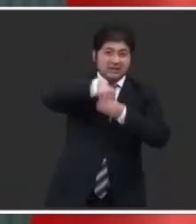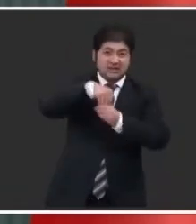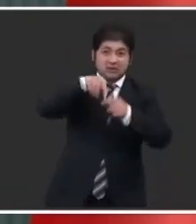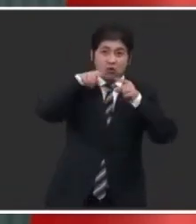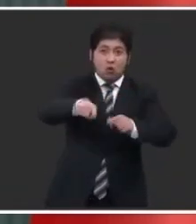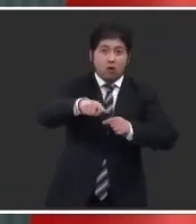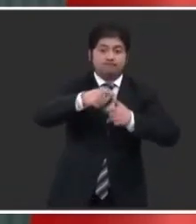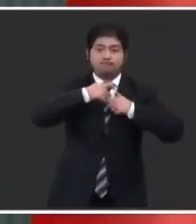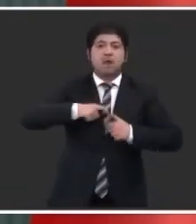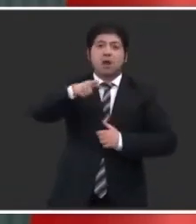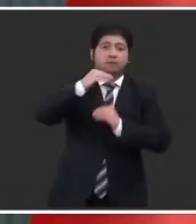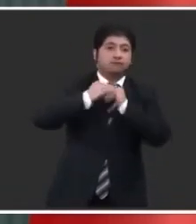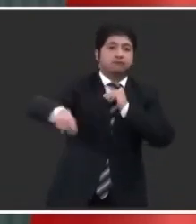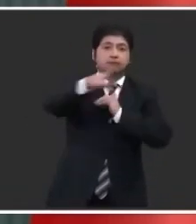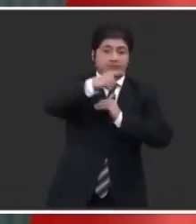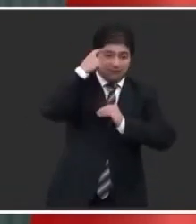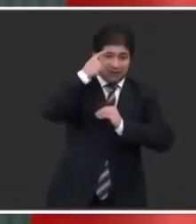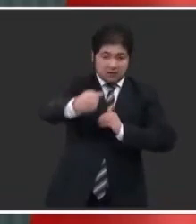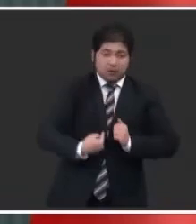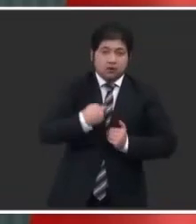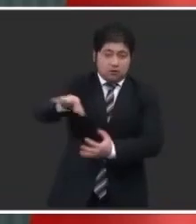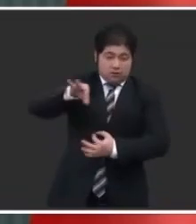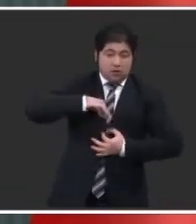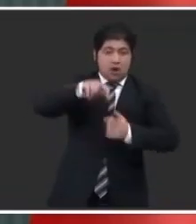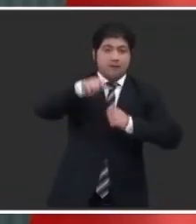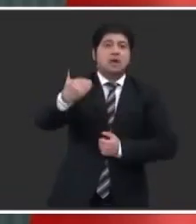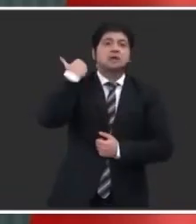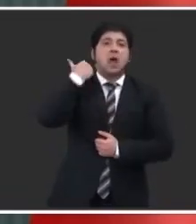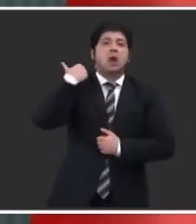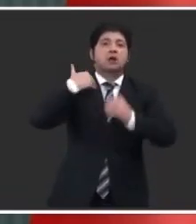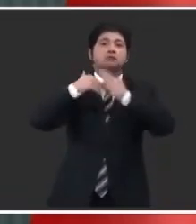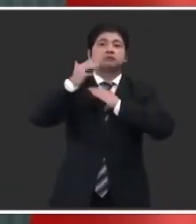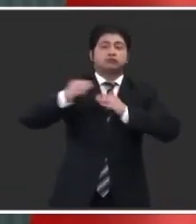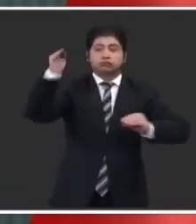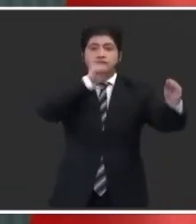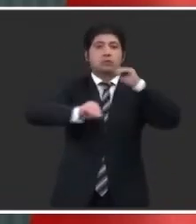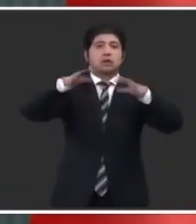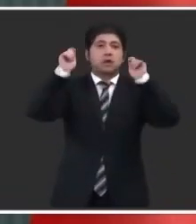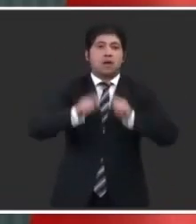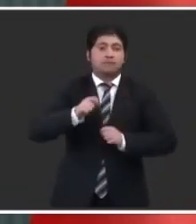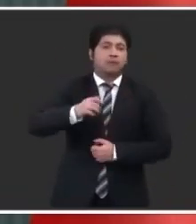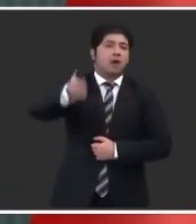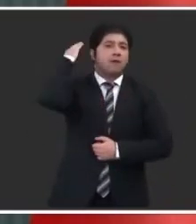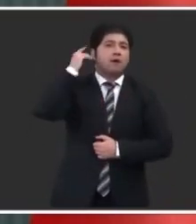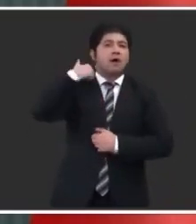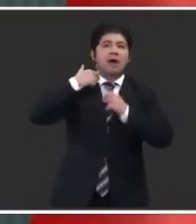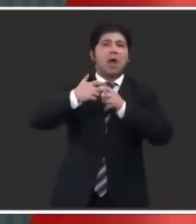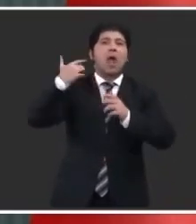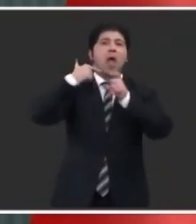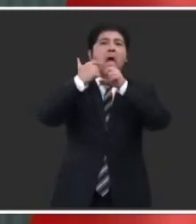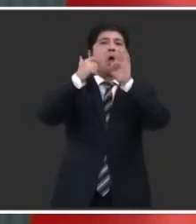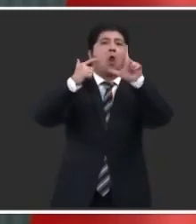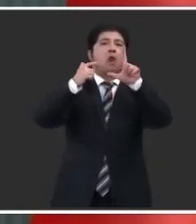Milli iradenin üstünlüğü esasına dayalı yeni bir yapı inşa ettik rahmetli Erol